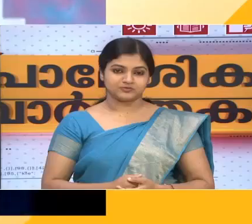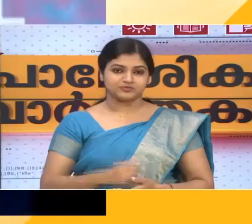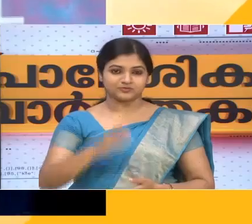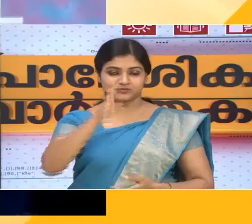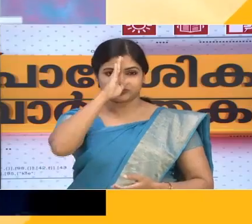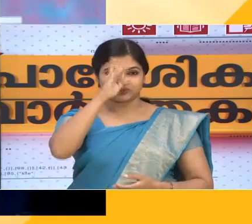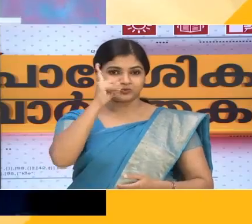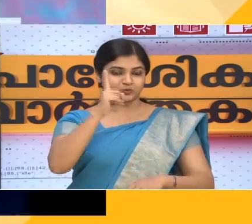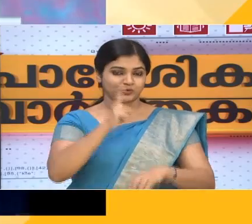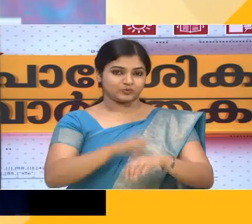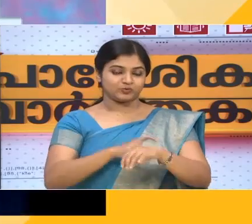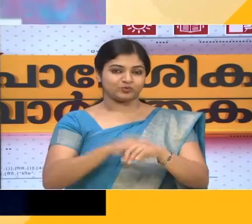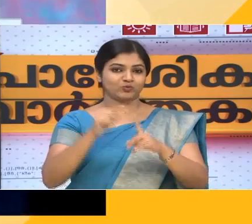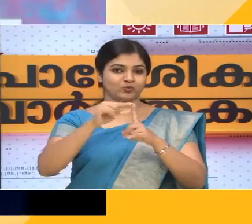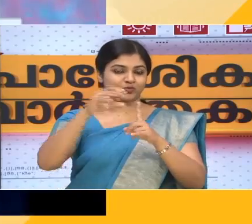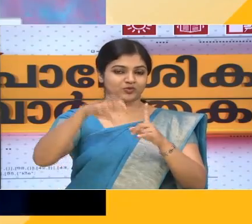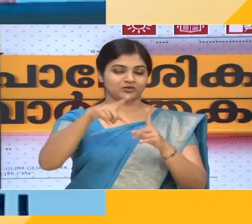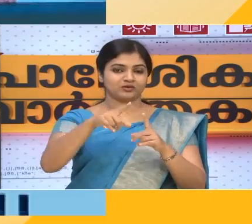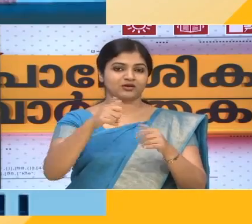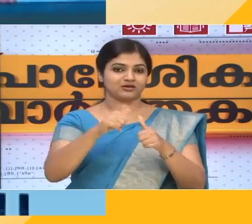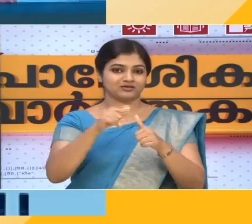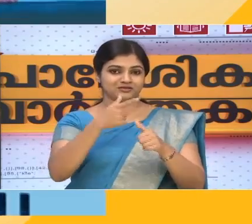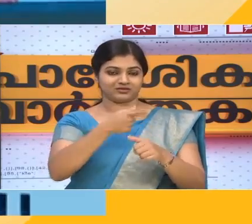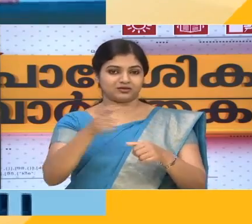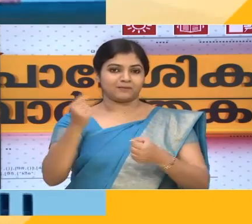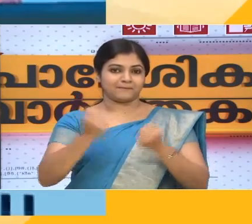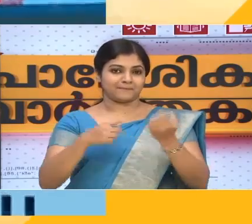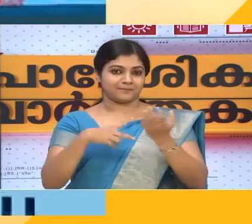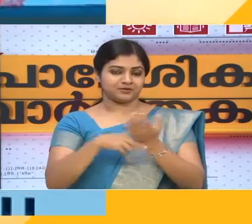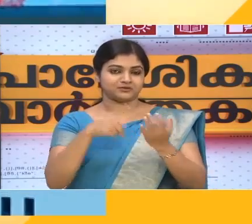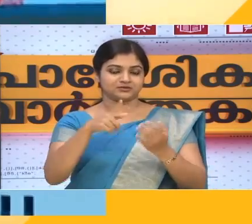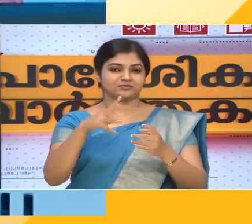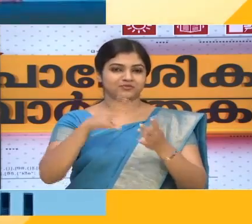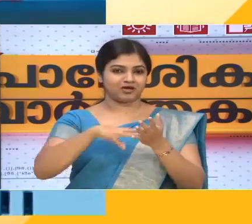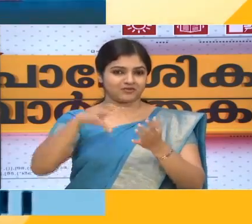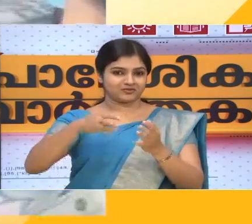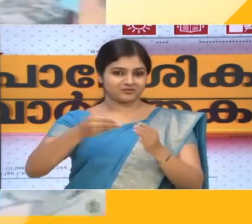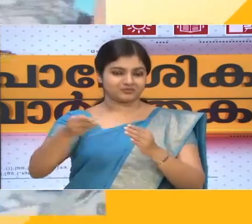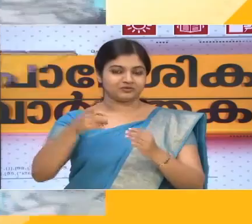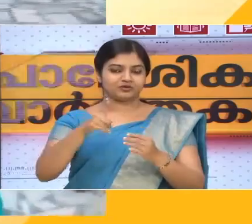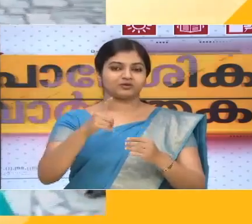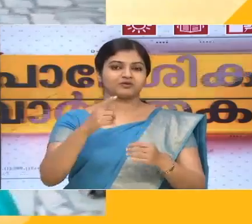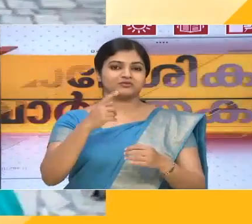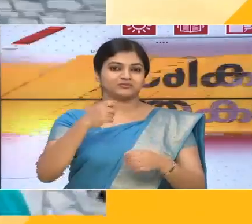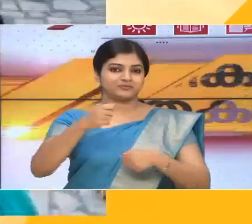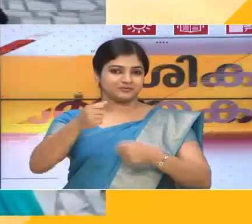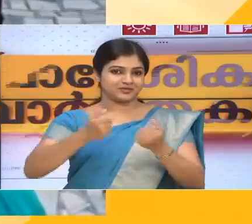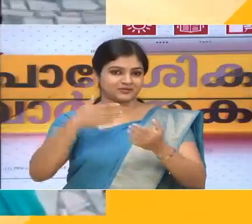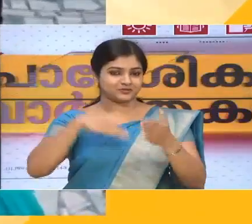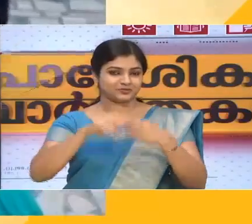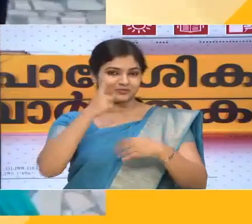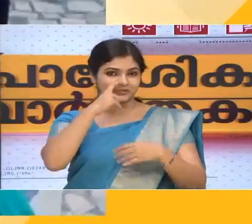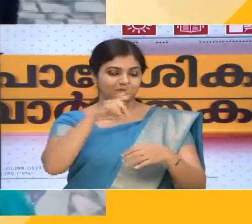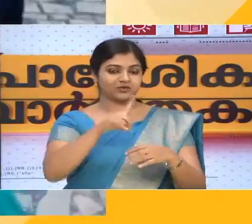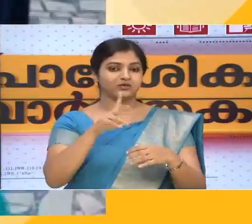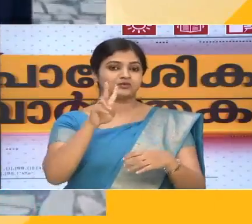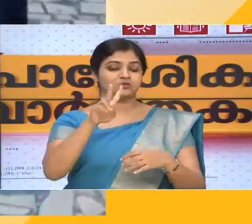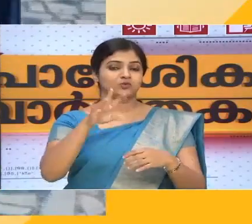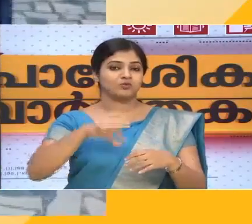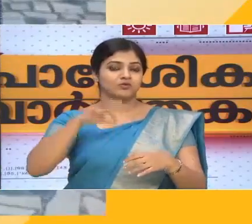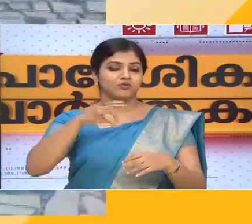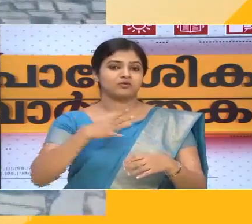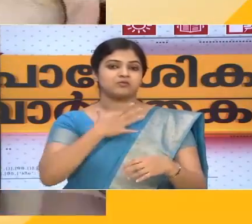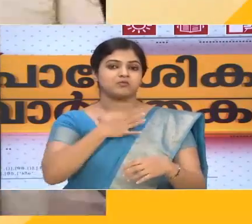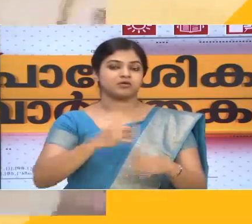ഉച്ചയ്ക്ക് 1 മണിയോടെ പുനലൂരിൽ നിന്നും അഞ്ചലിലേക്ക് വന്ന ബസ്സിൽ മാവിളക്കിടത്ത് വെച്ചായിരുന്നു യാത്രക്കാരിയുടെ 2 പവനോളം വരുന്ന മാല നഷ്ടമായത്.